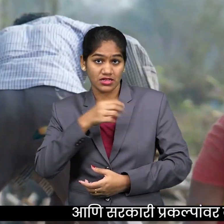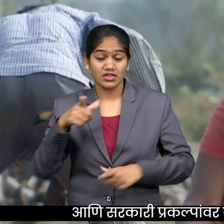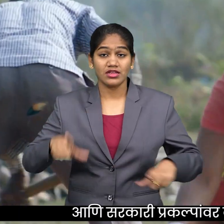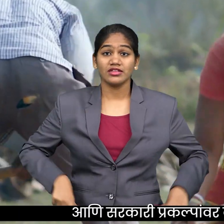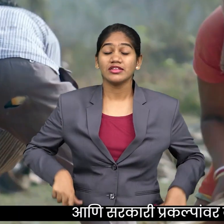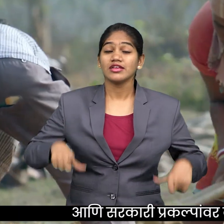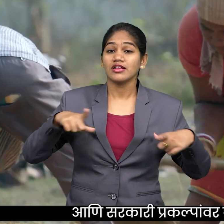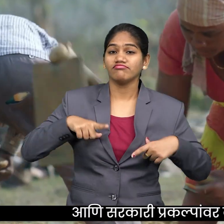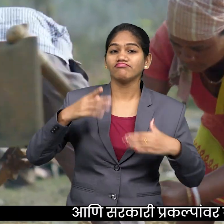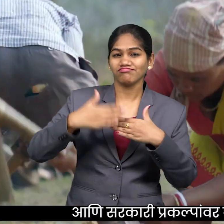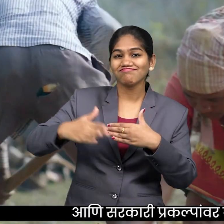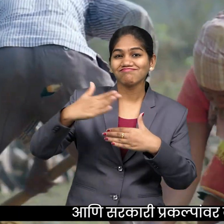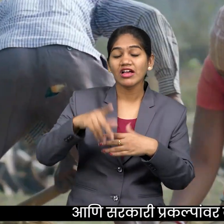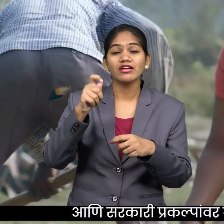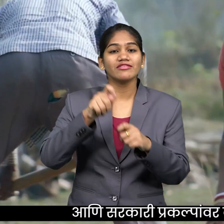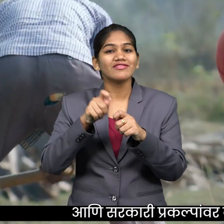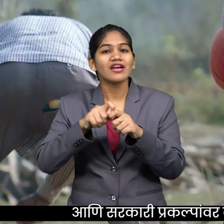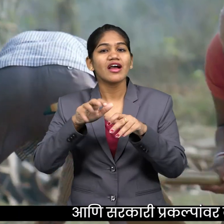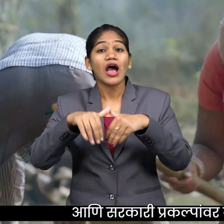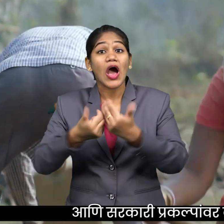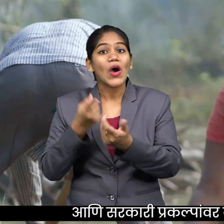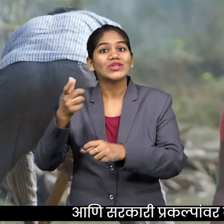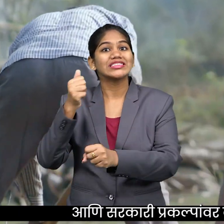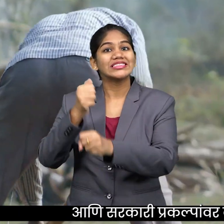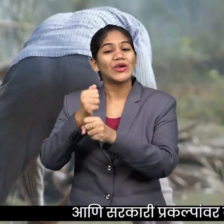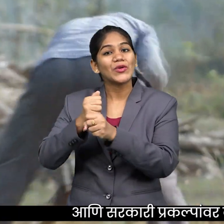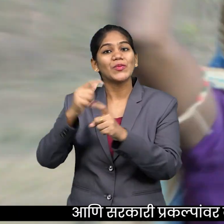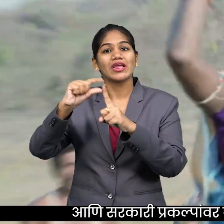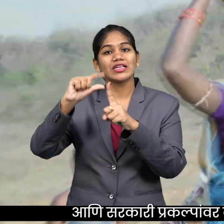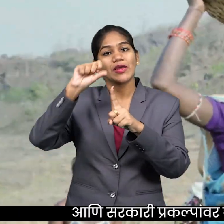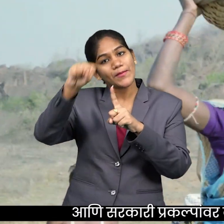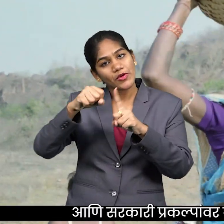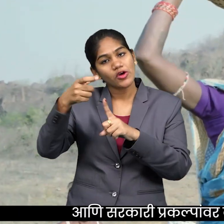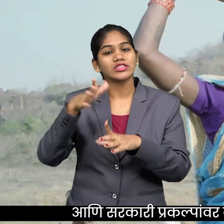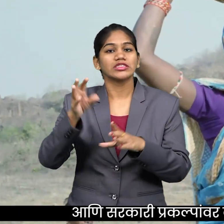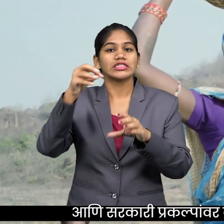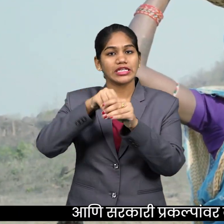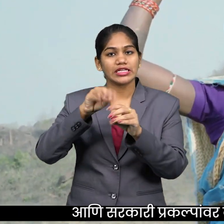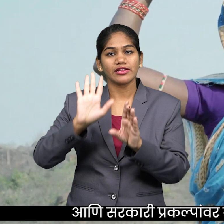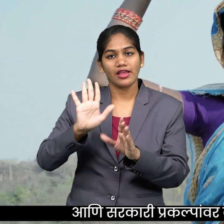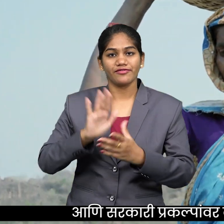आणि सरकारी प्रकल्पांवर काम करून आपला उदरनिर्वाह करतात.